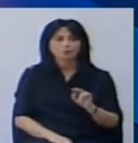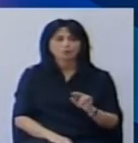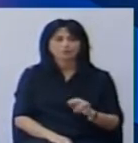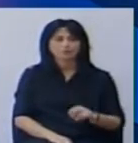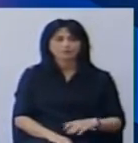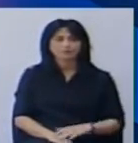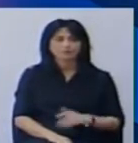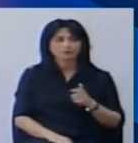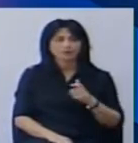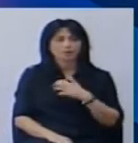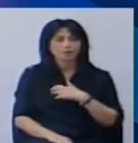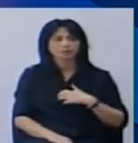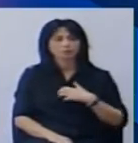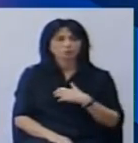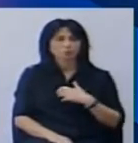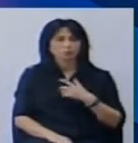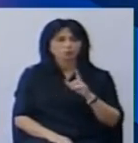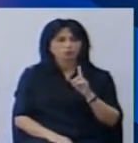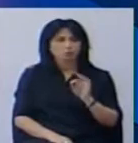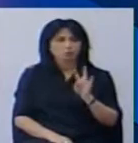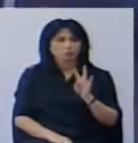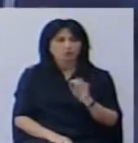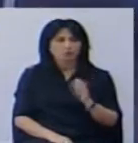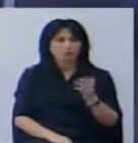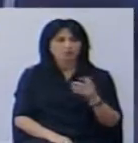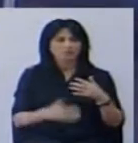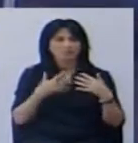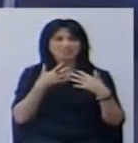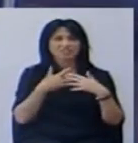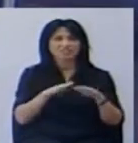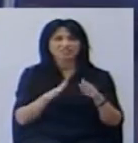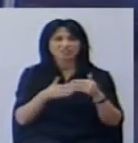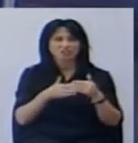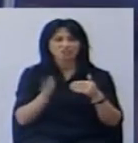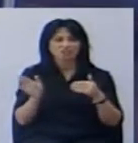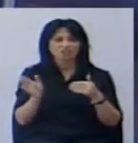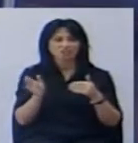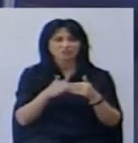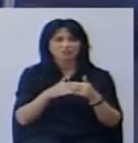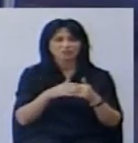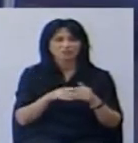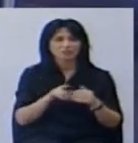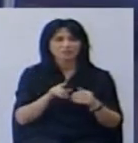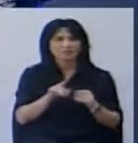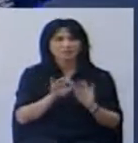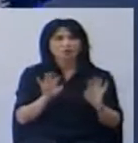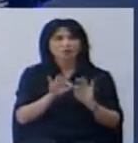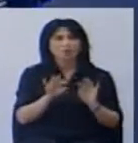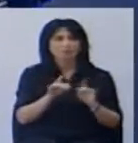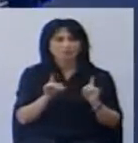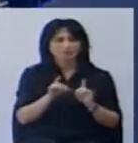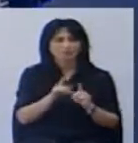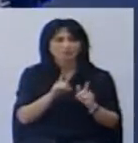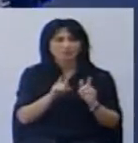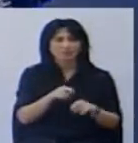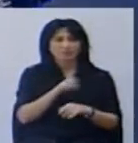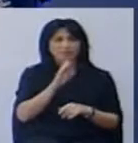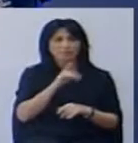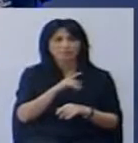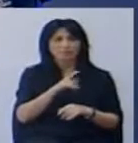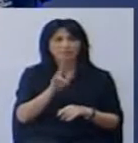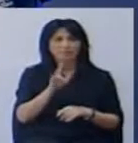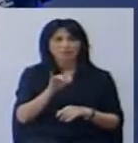ძალიან ისეთ მნიშვნელოვანი ინდუსტრიული ზონა საქართველოს. და საზღვაო ჭიშკარი. შეიძლება იგივე შეკითხებზე პატარა კომენტარს გავაკეთებ, აბსოლუტურად ვეთანხმები